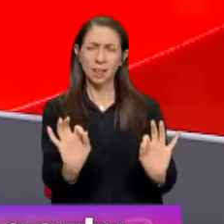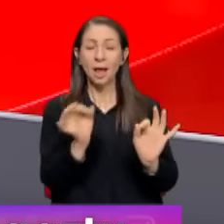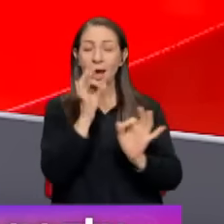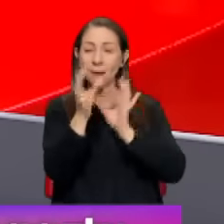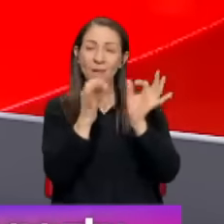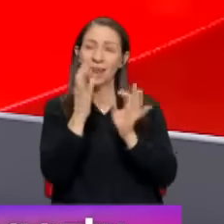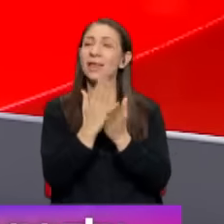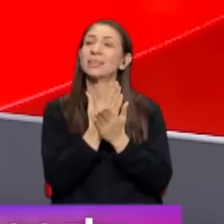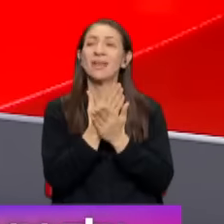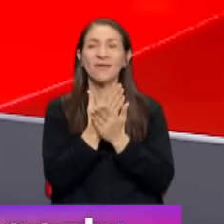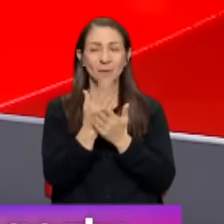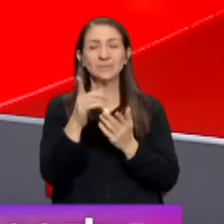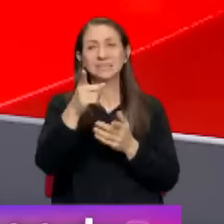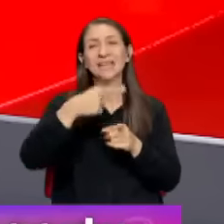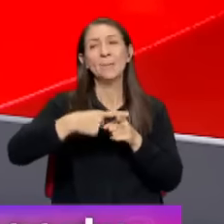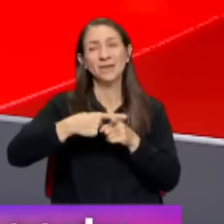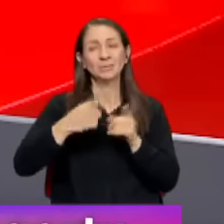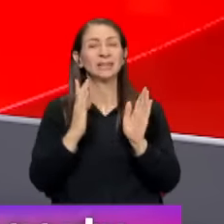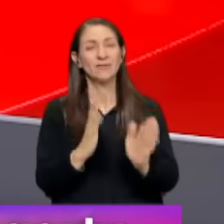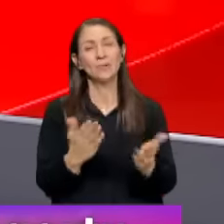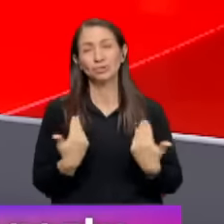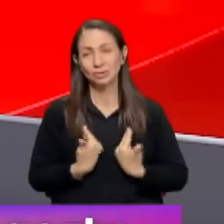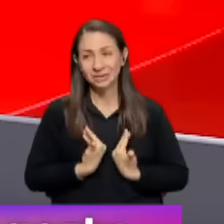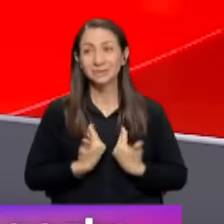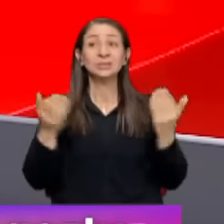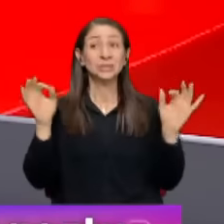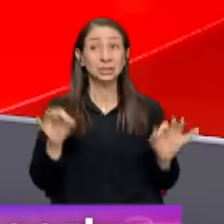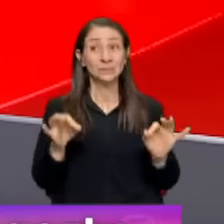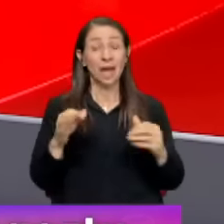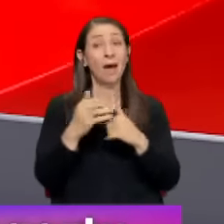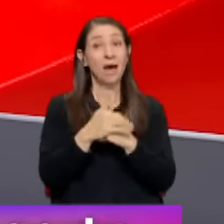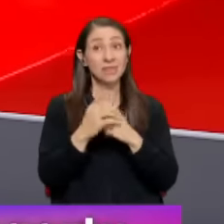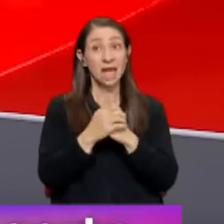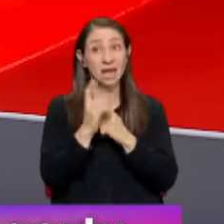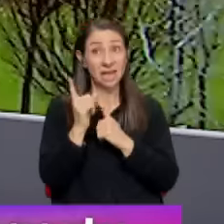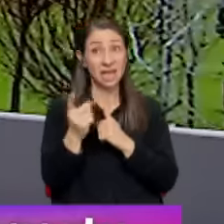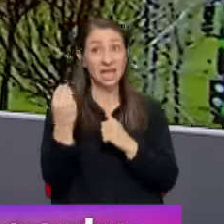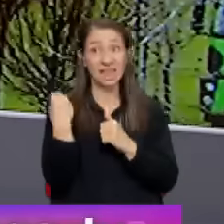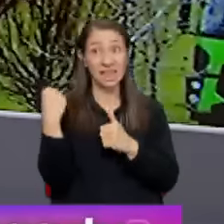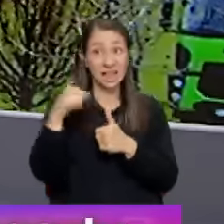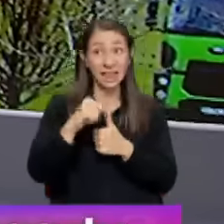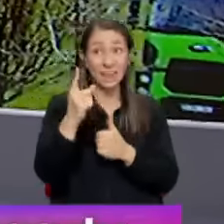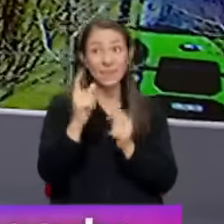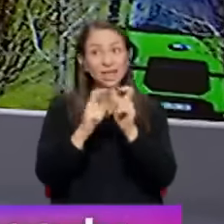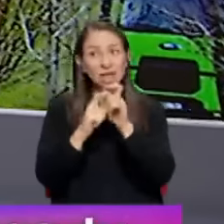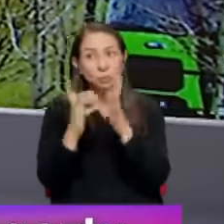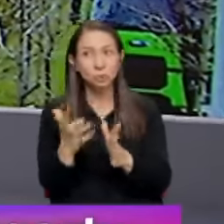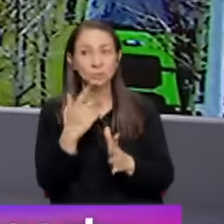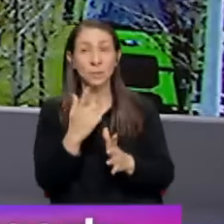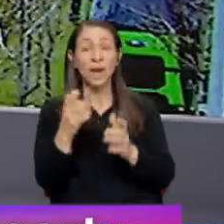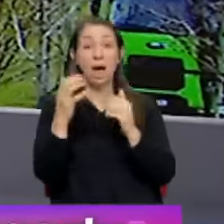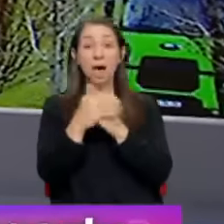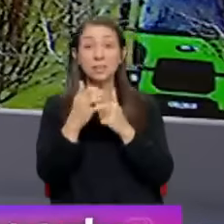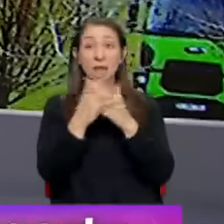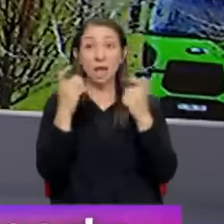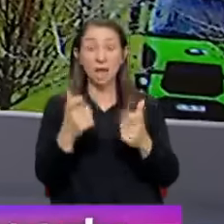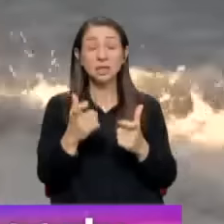haberlerimizi yapmaya ve sizinle de paylaşmaya devam edeceğiz. Şimdi Antalya'ya yeniden bir geçmiş olsun diyelim.